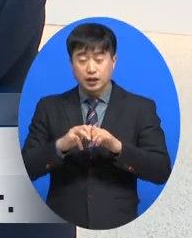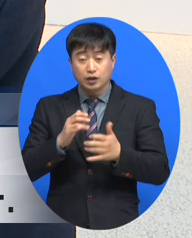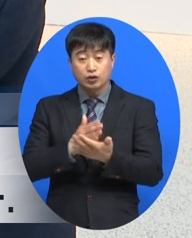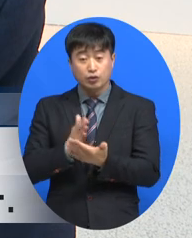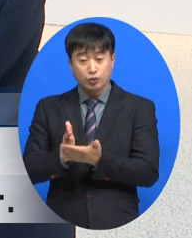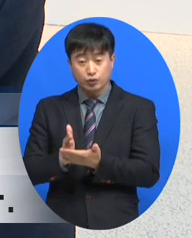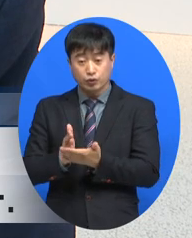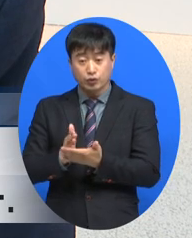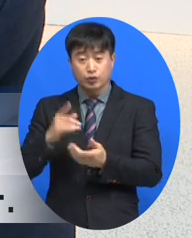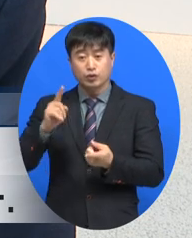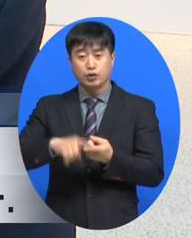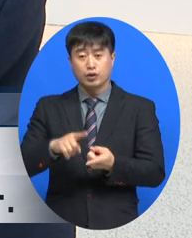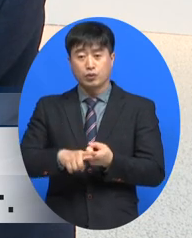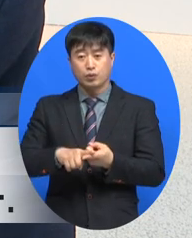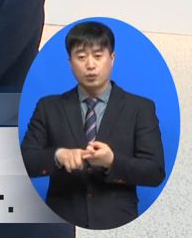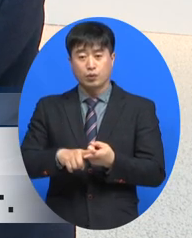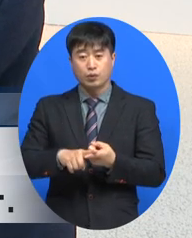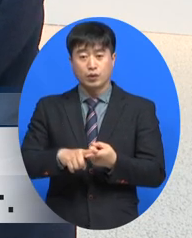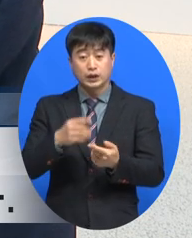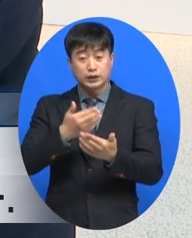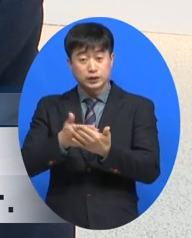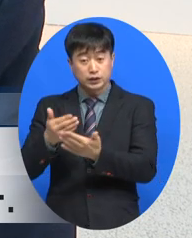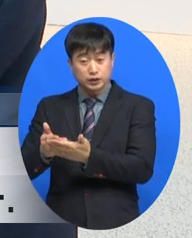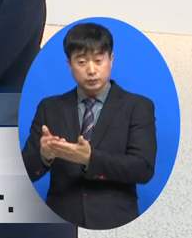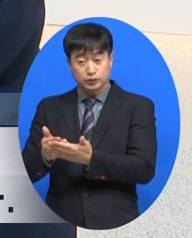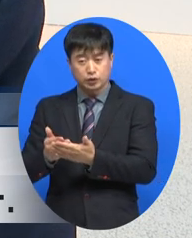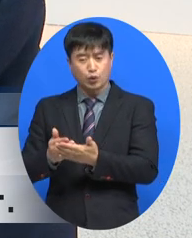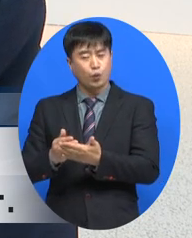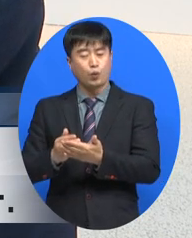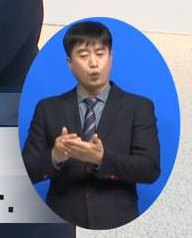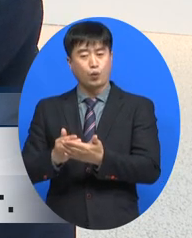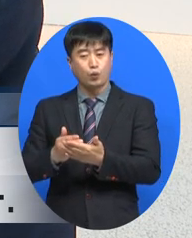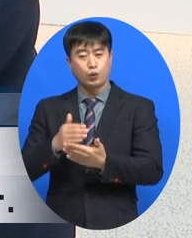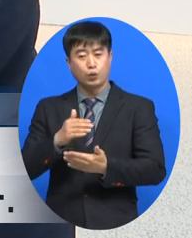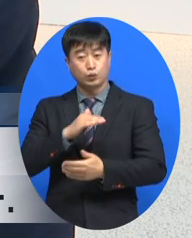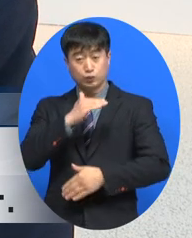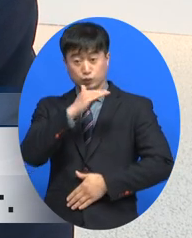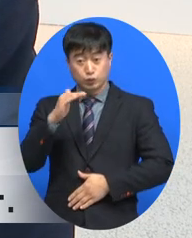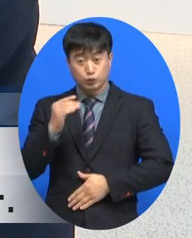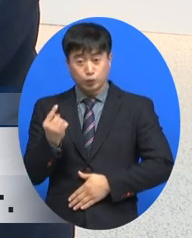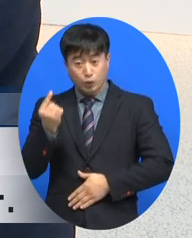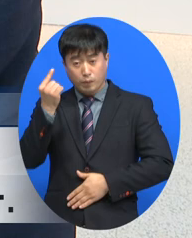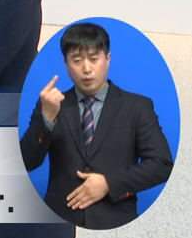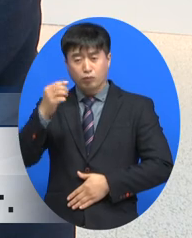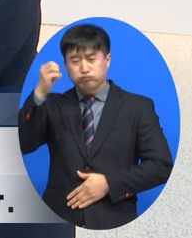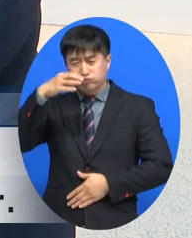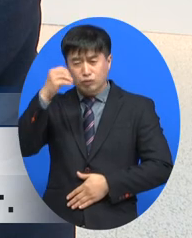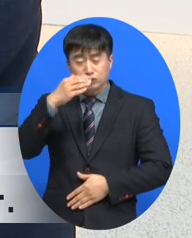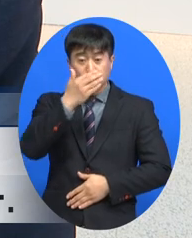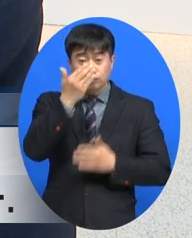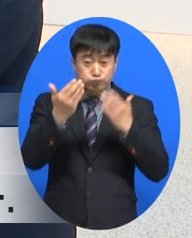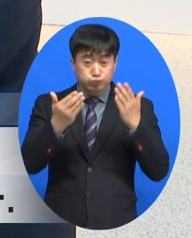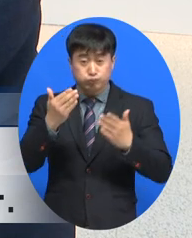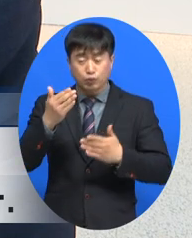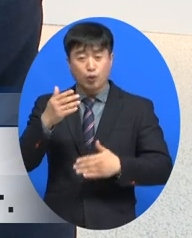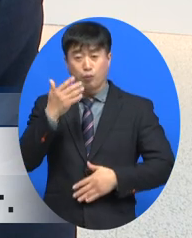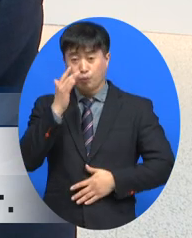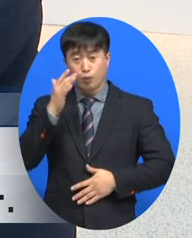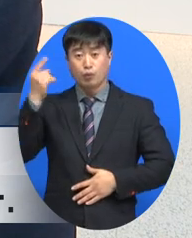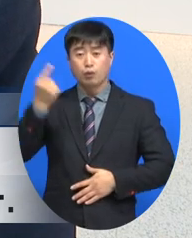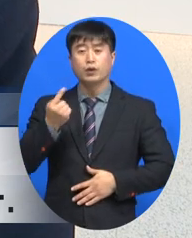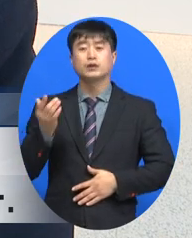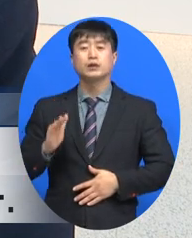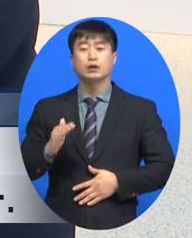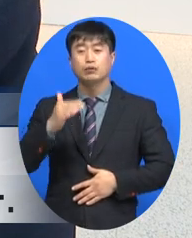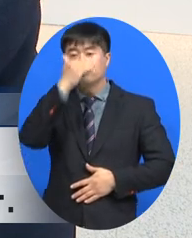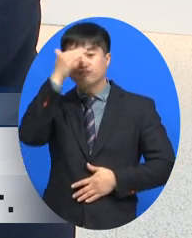장애 영역에 따라서 그림의 수준이 굉장히 높다. 무심결에 그냥 전시회인지 모르고